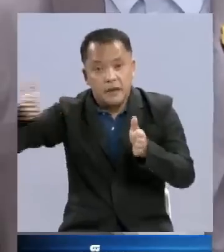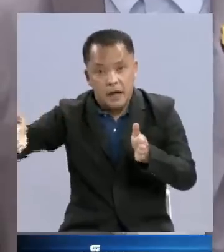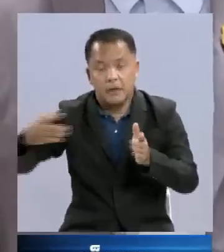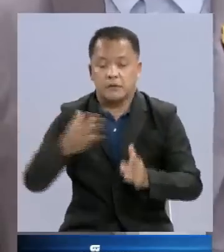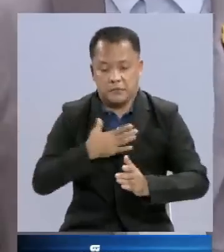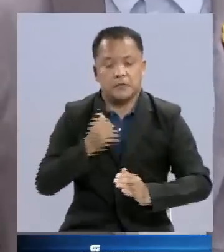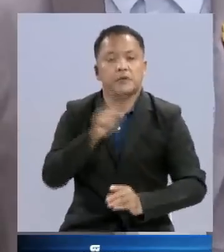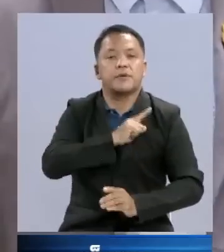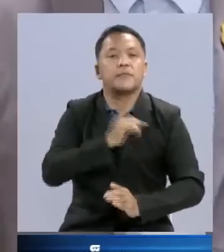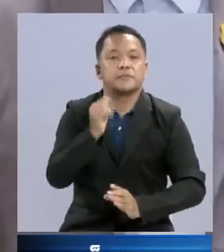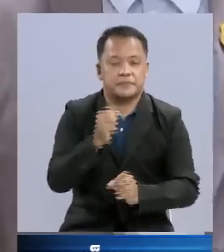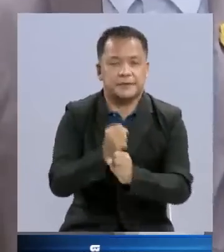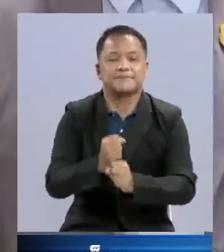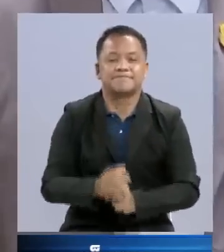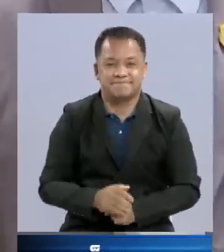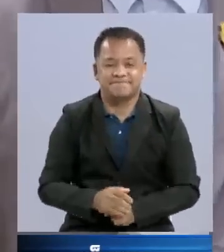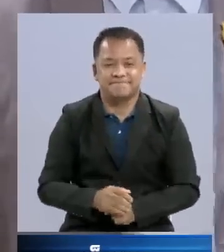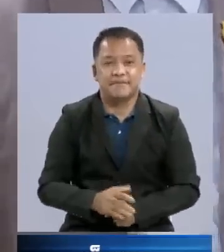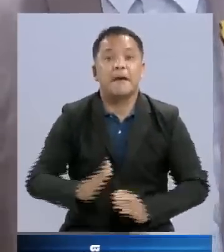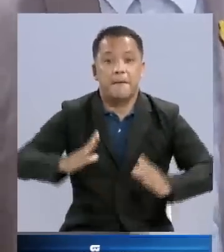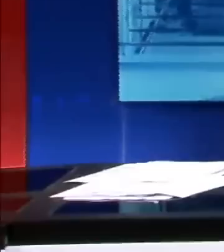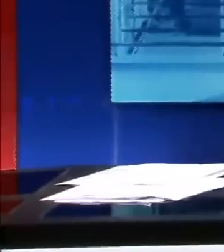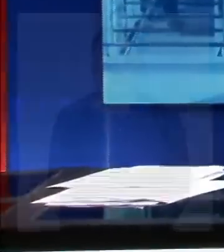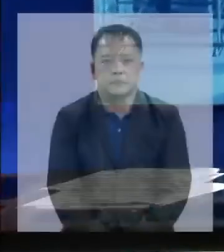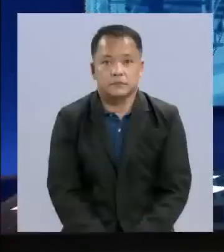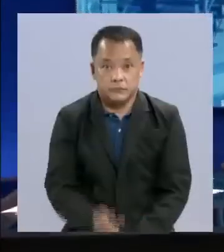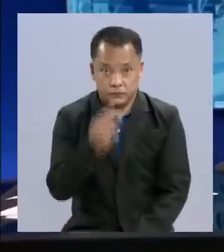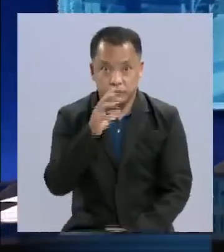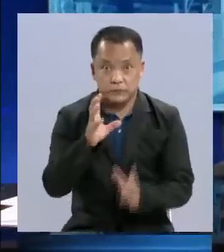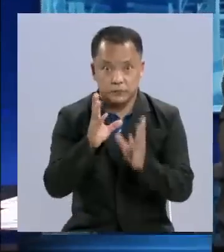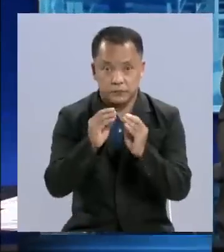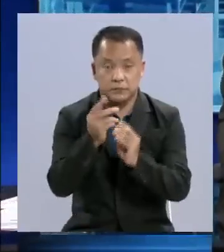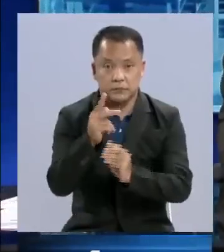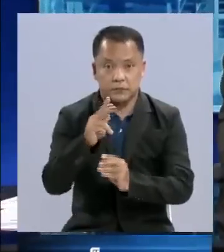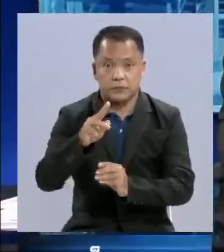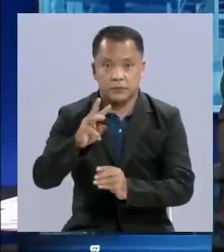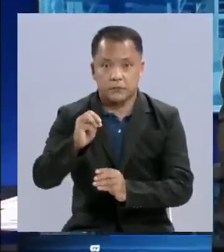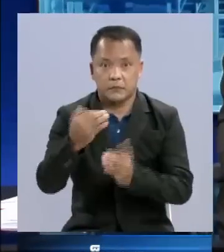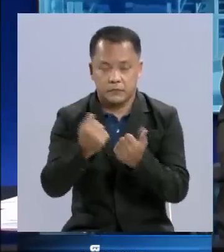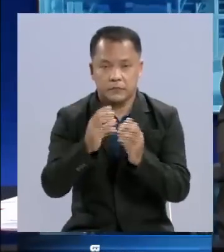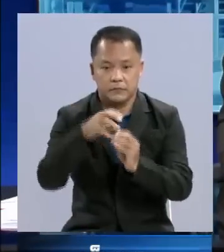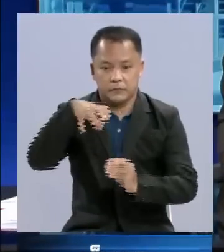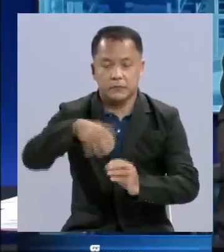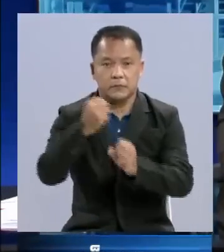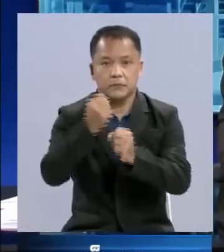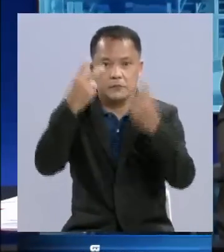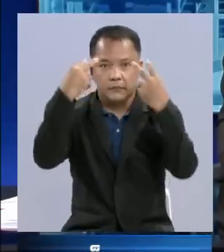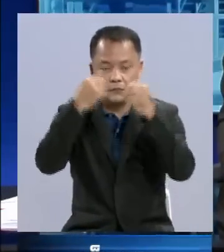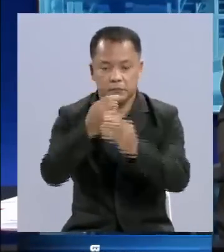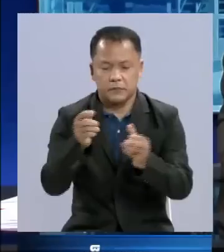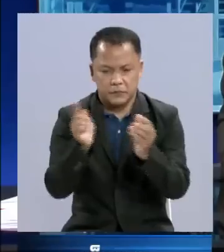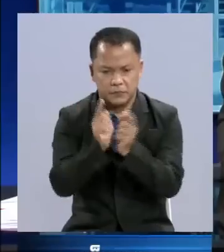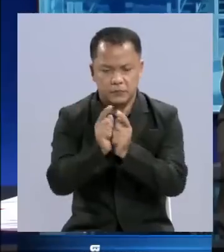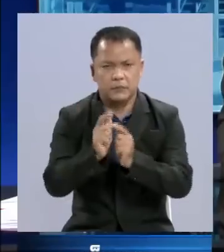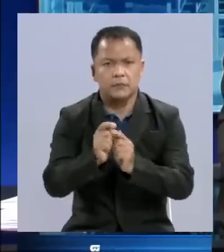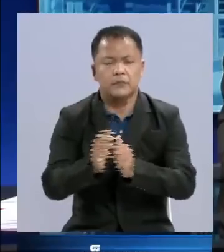เดี๋ยวผมเข้าไปทำเอง ครับพักกันครู่นึงนะครับที่การประชุมครม.ที่ทำเนียบรัฐบาลในวันนี้นะครับมีการปรากฏตัวของคุณอนุทิน